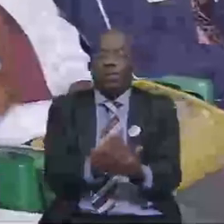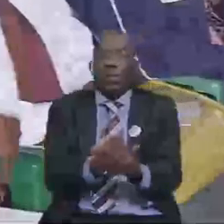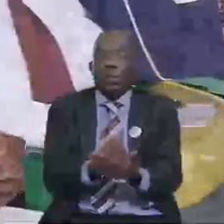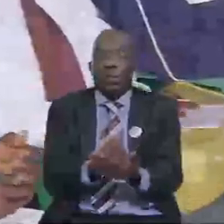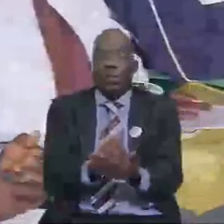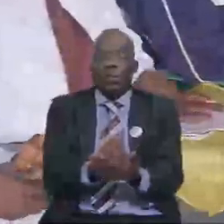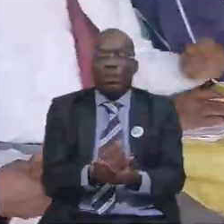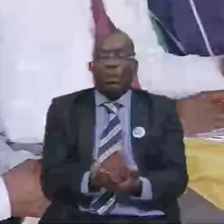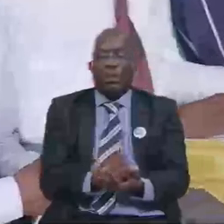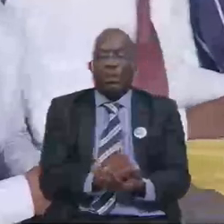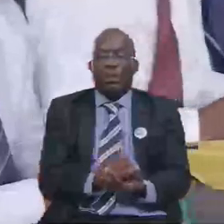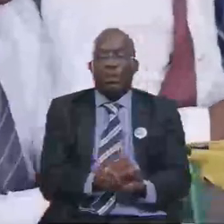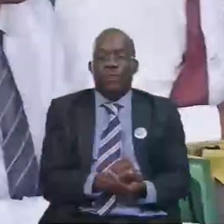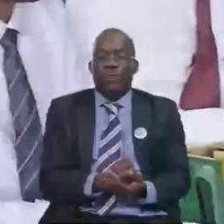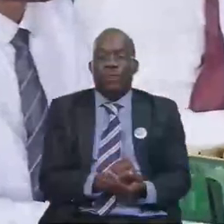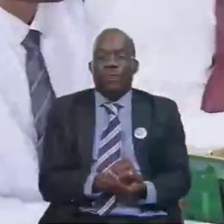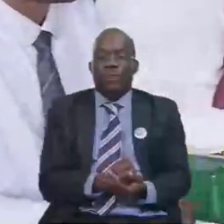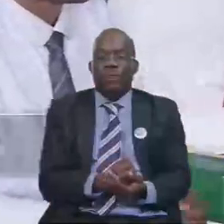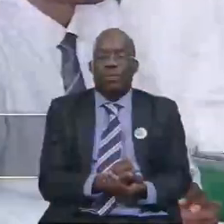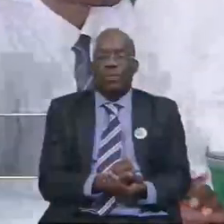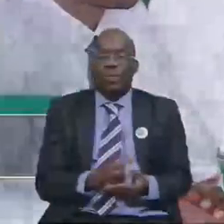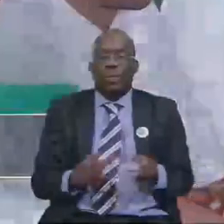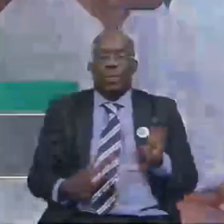sixièmement une nouvelle discipline